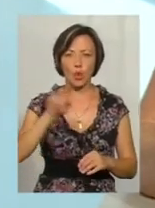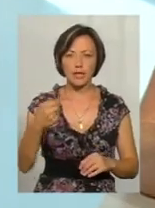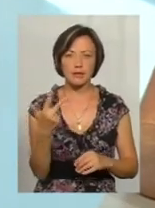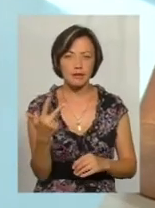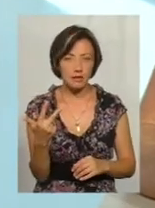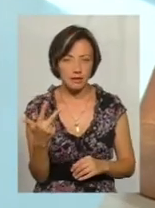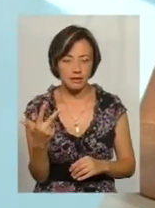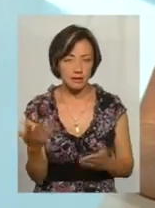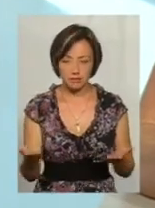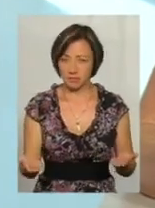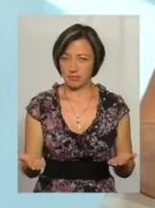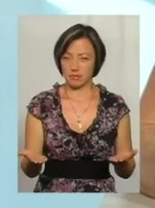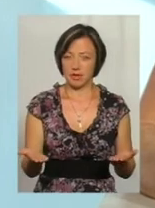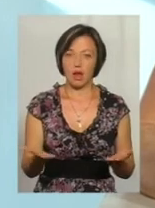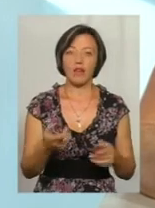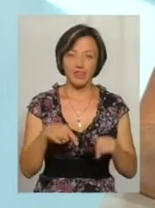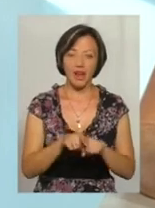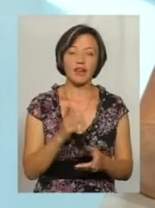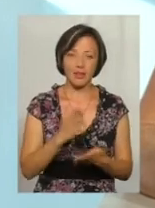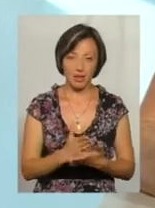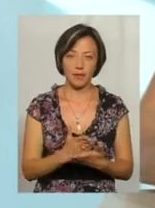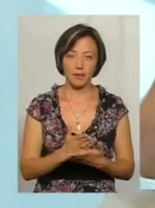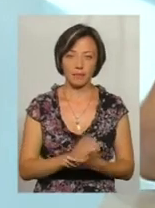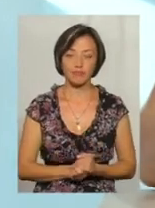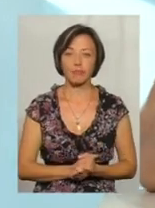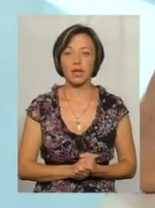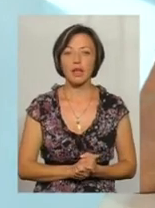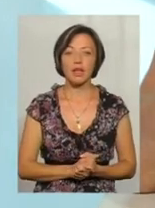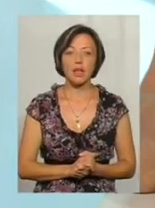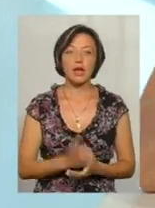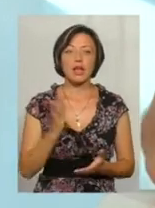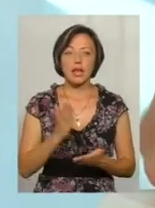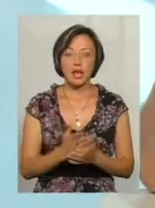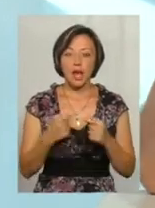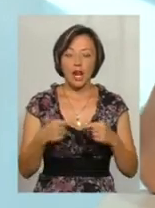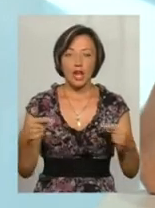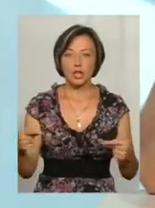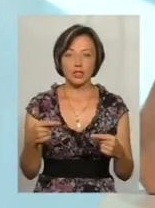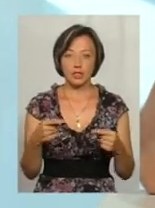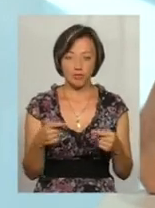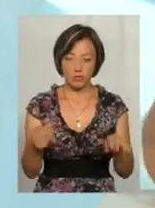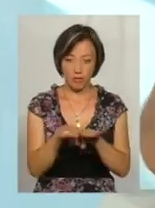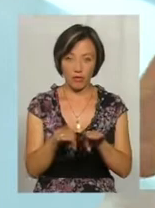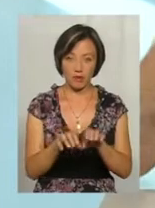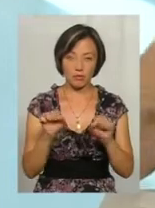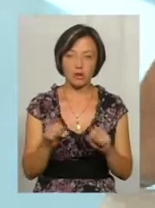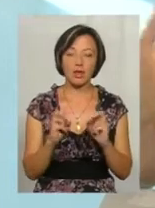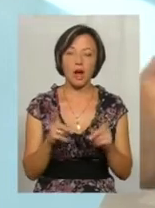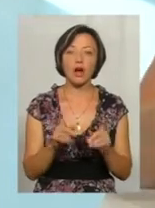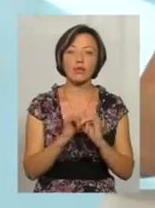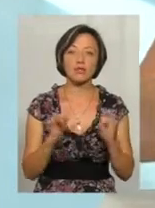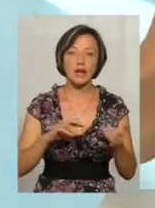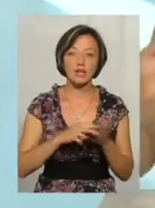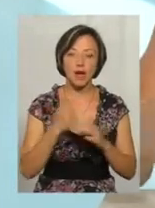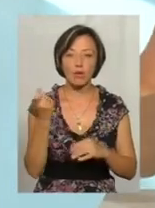де в 2,5 рази менше 0,3, то воно так і є, ви розумієте? Тобто є речі, які абсолютно порівнюються. Як розвивається економіка